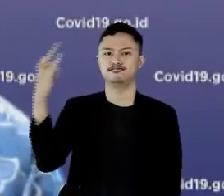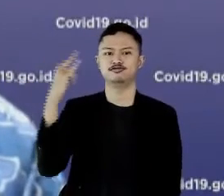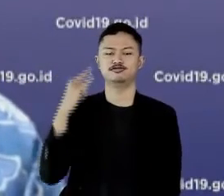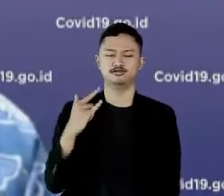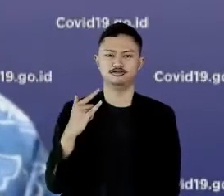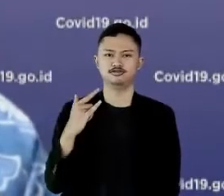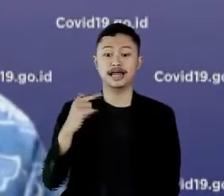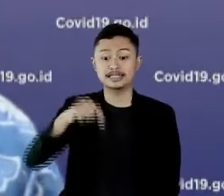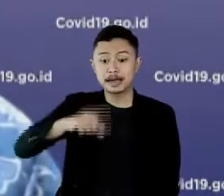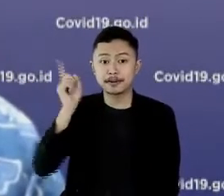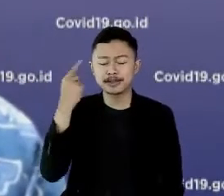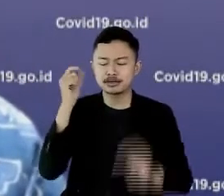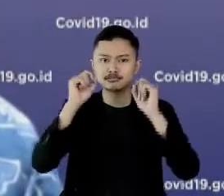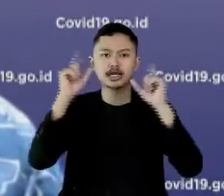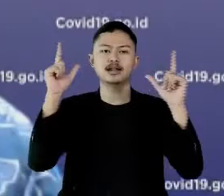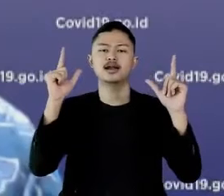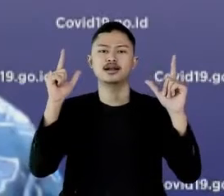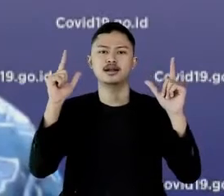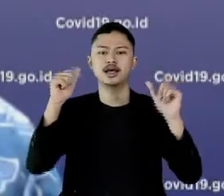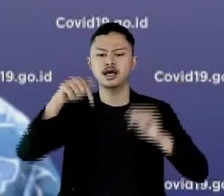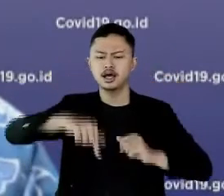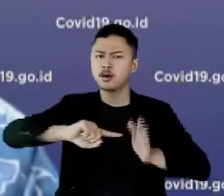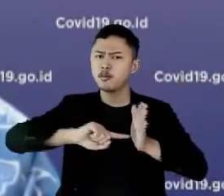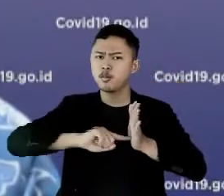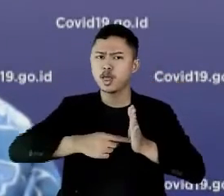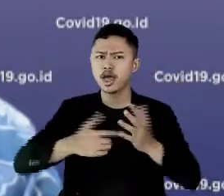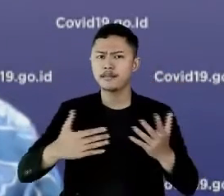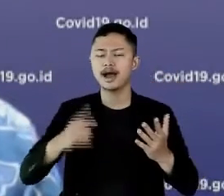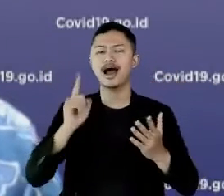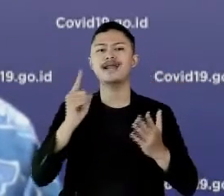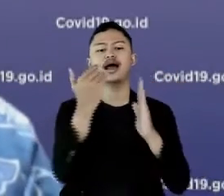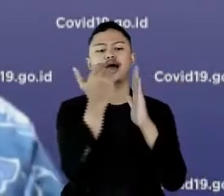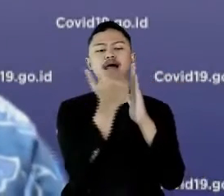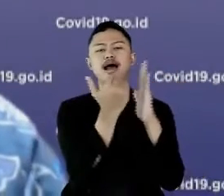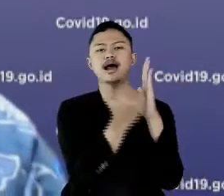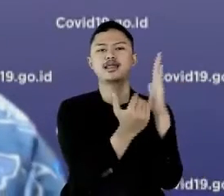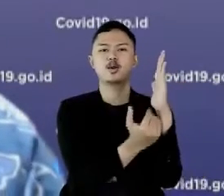mancanegara. Saat ini kan sudah diterapkan aturan bahwa